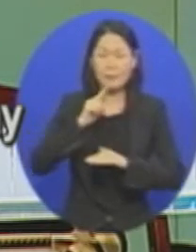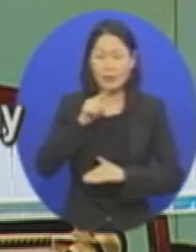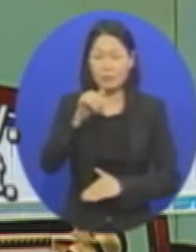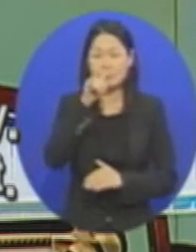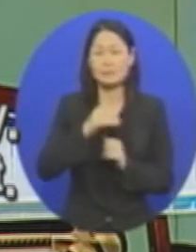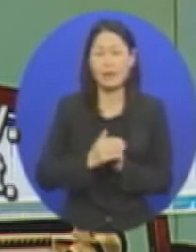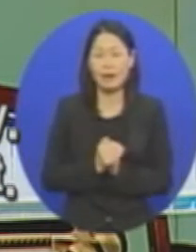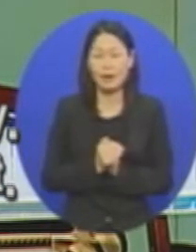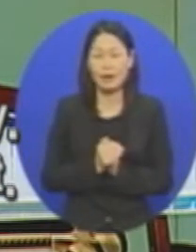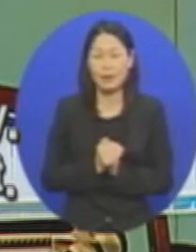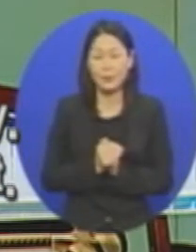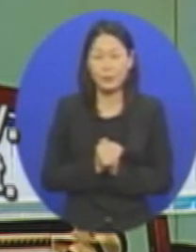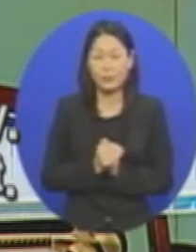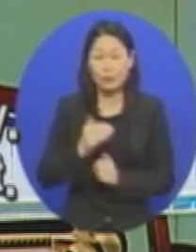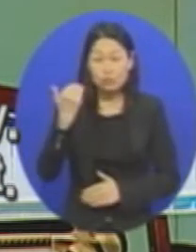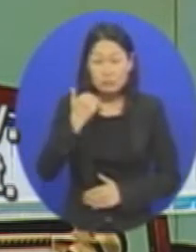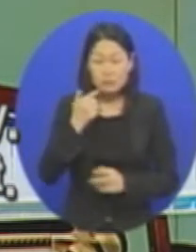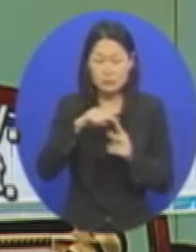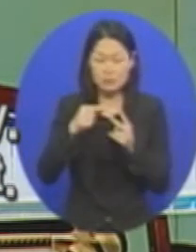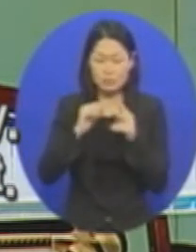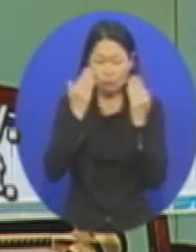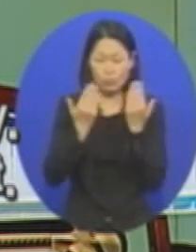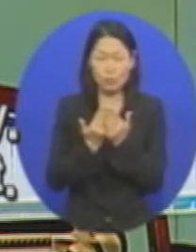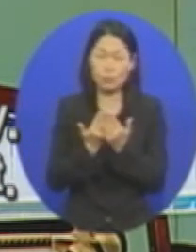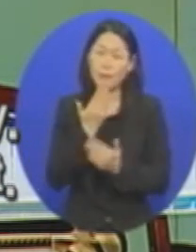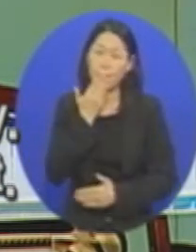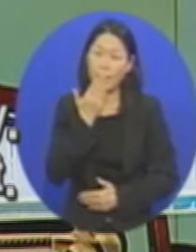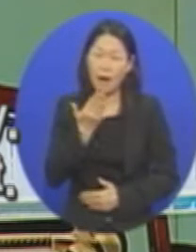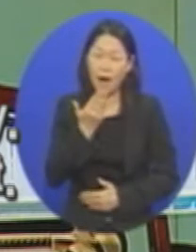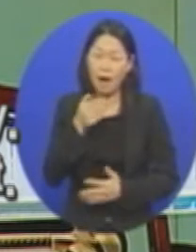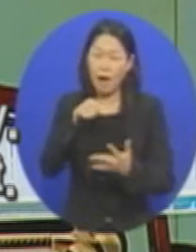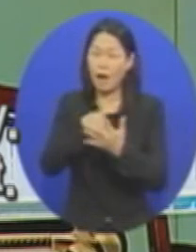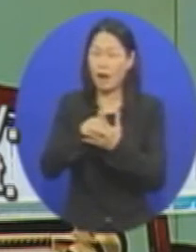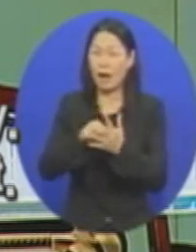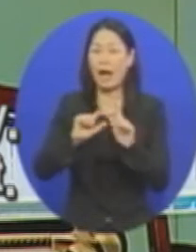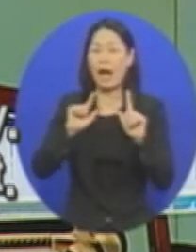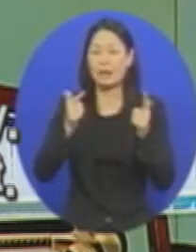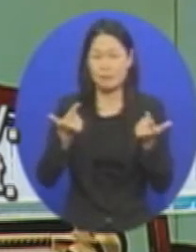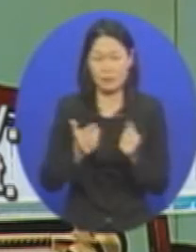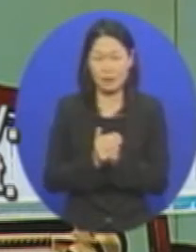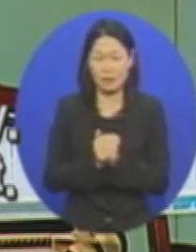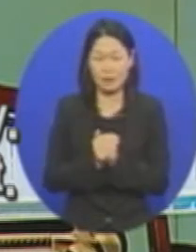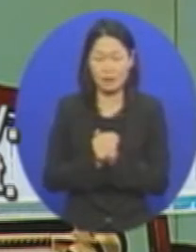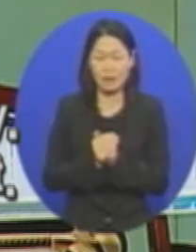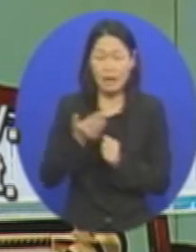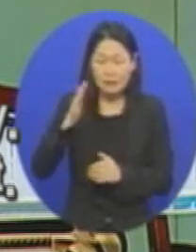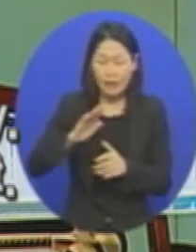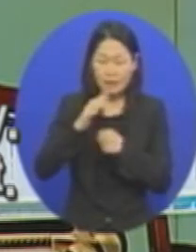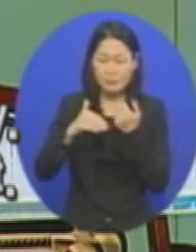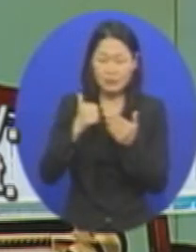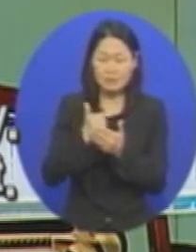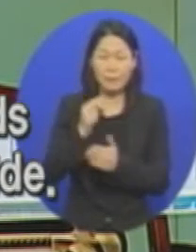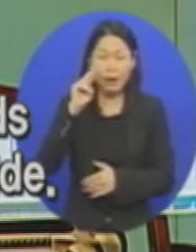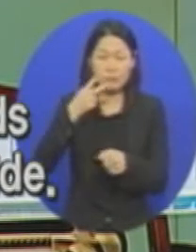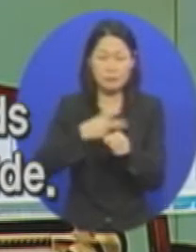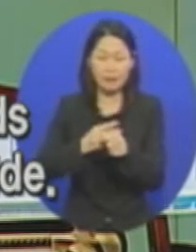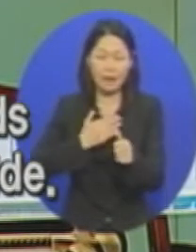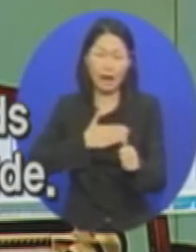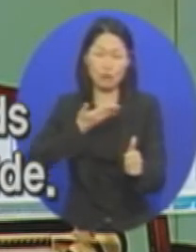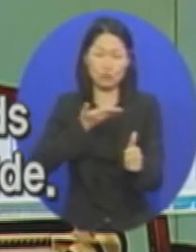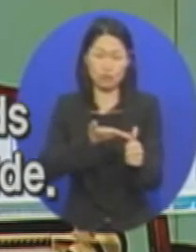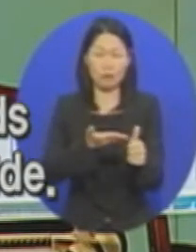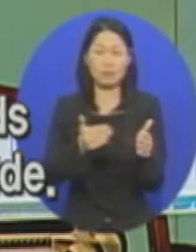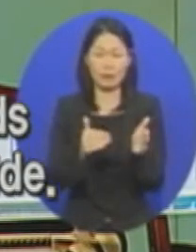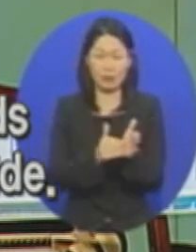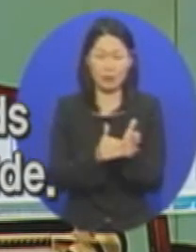겁니다 그는 누구나 알 수 있는건 아니죠 하나님이 그거 사도 바울에게 알게 하셨다는 거예요 그래서 사도 월이